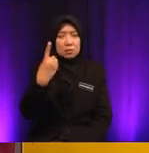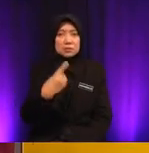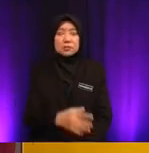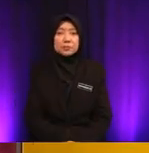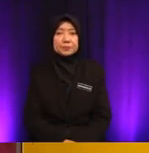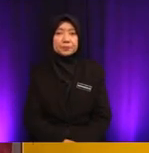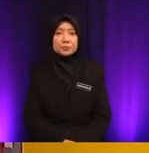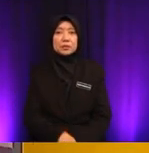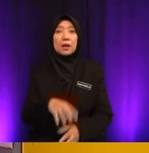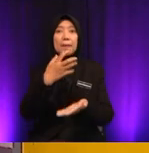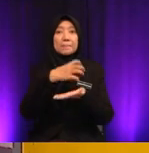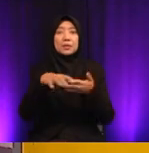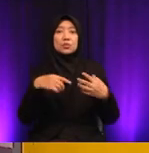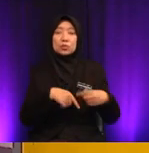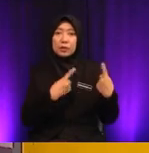berlebihan